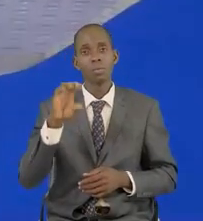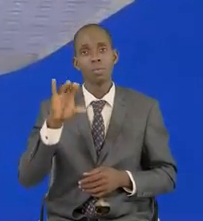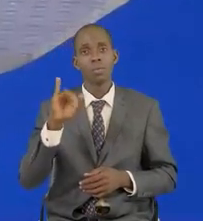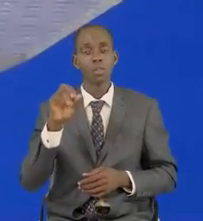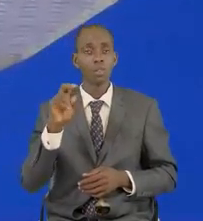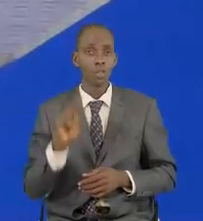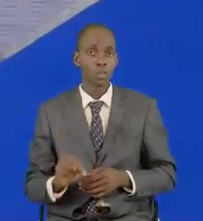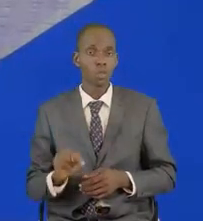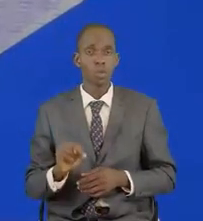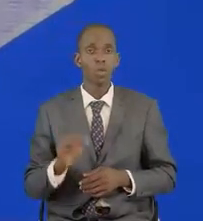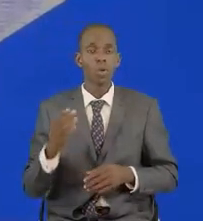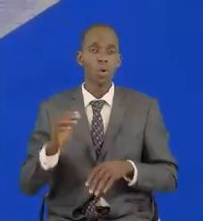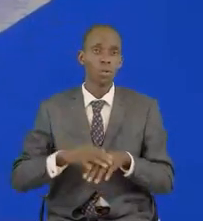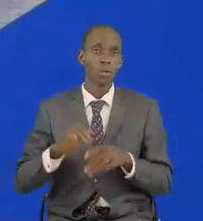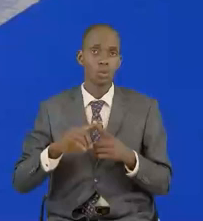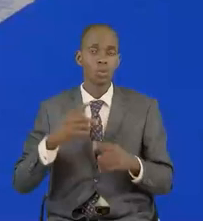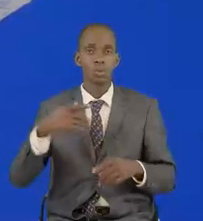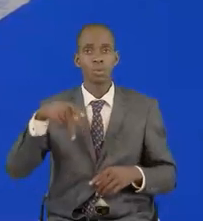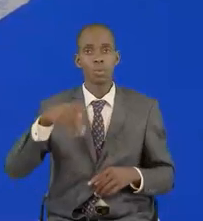vers C8